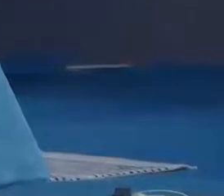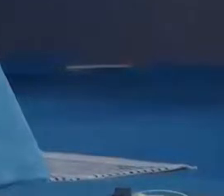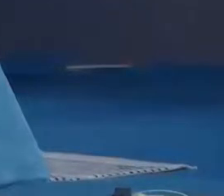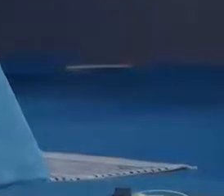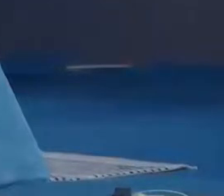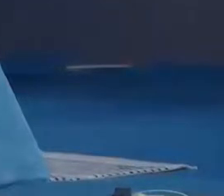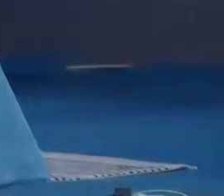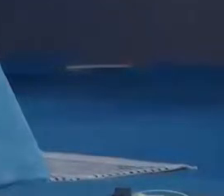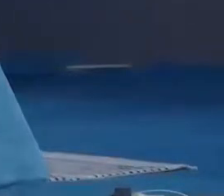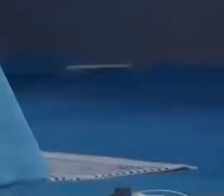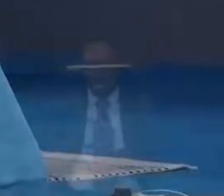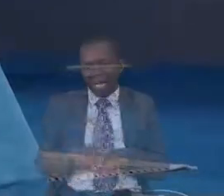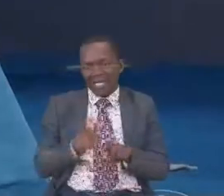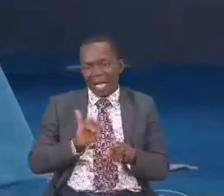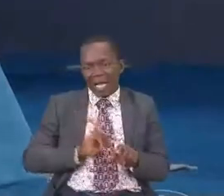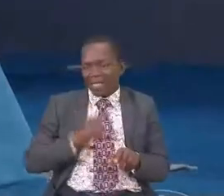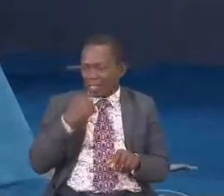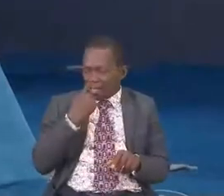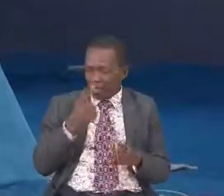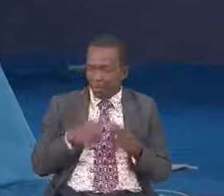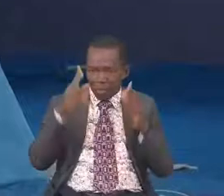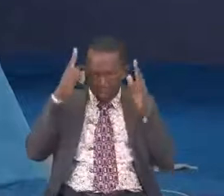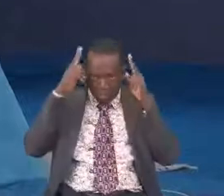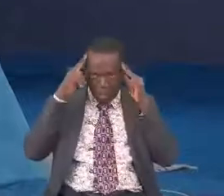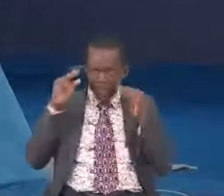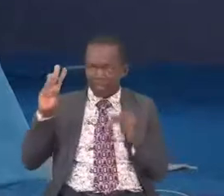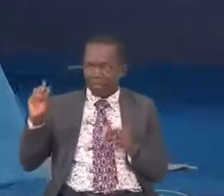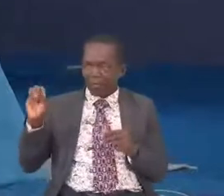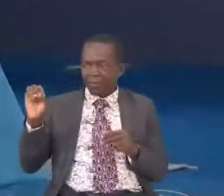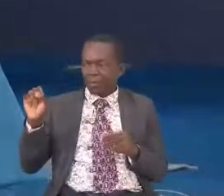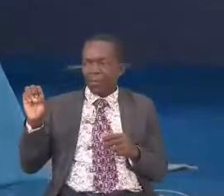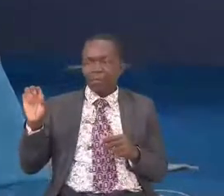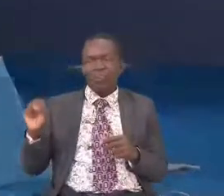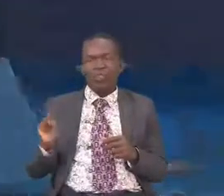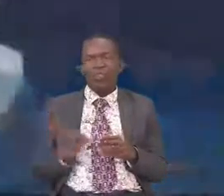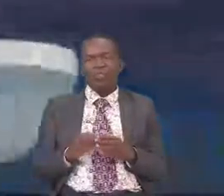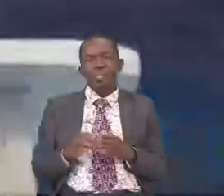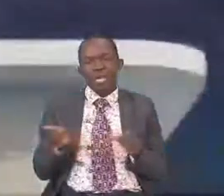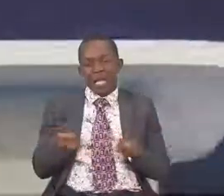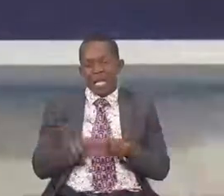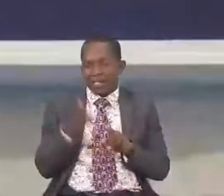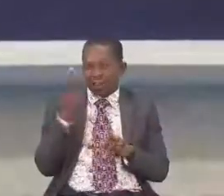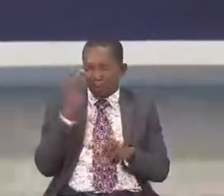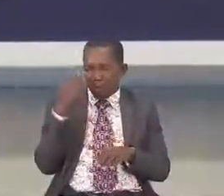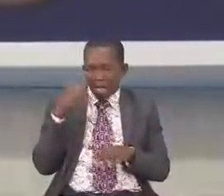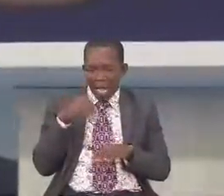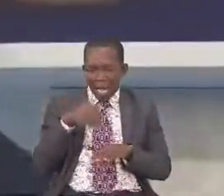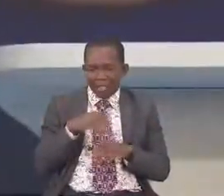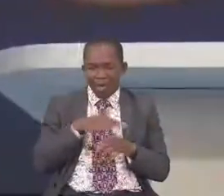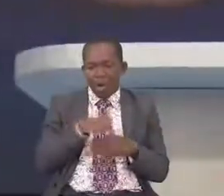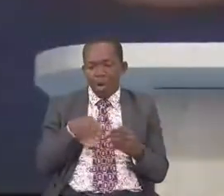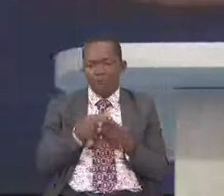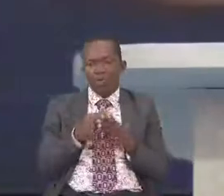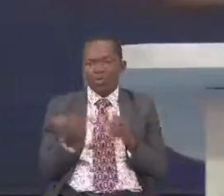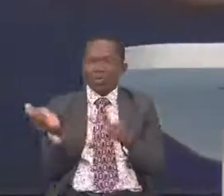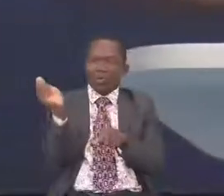l'ai dit à Moïse. Maintenant, quand vous regardez toutes les conquêtes qu'ils ont eues,